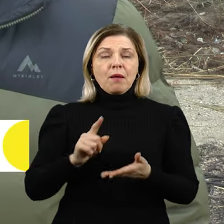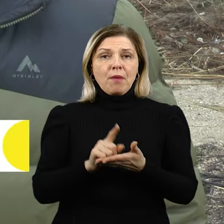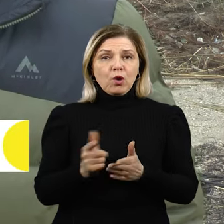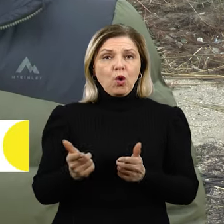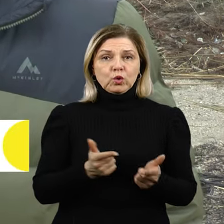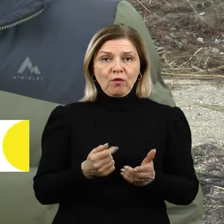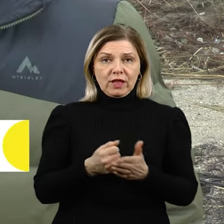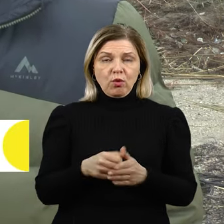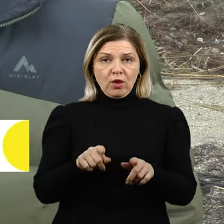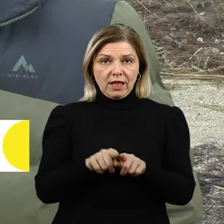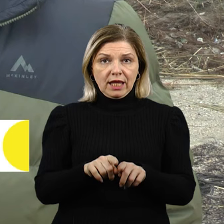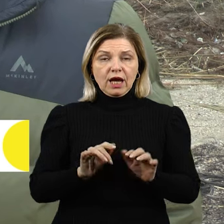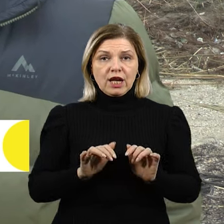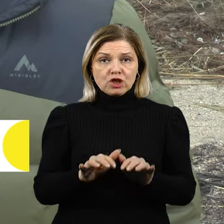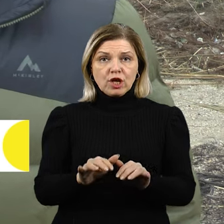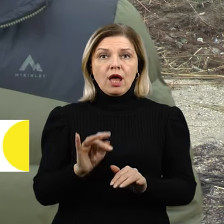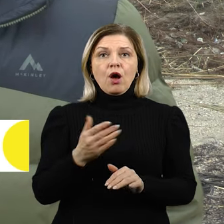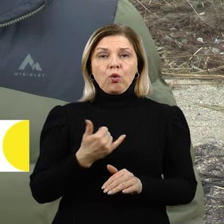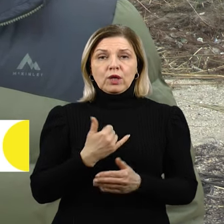речей. У нас є відповідні запаси